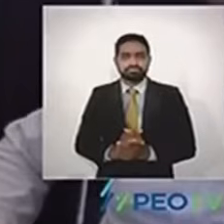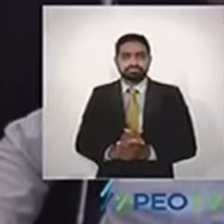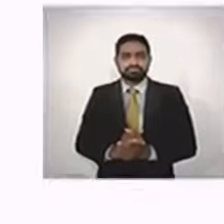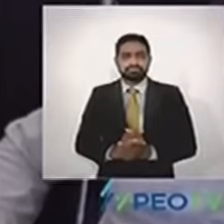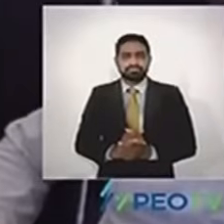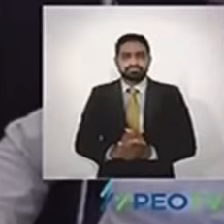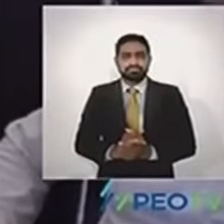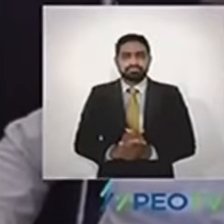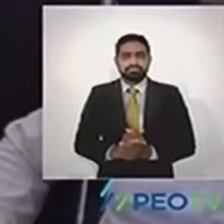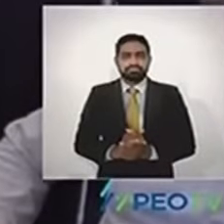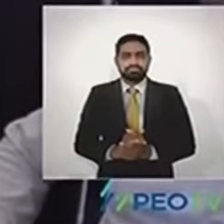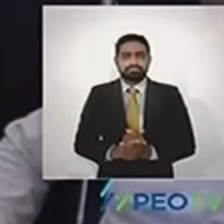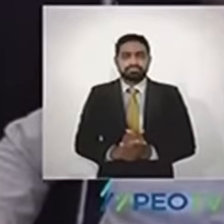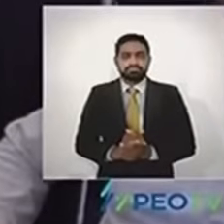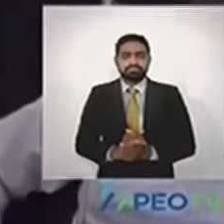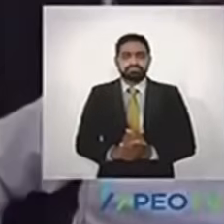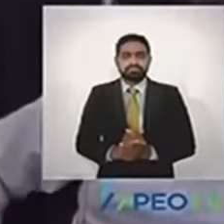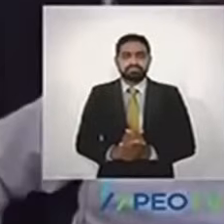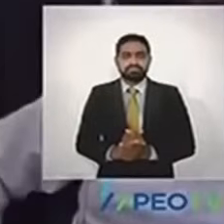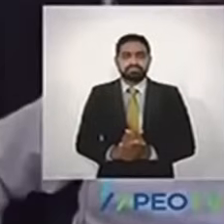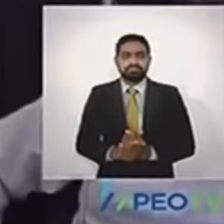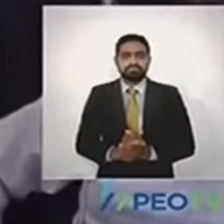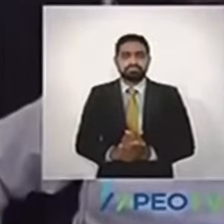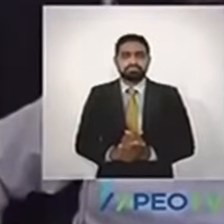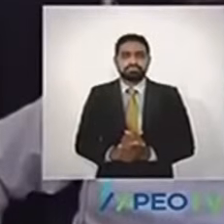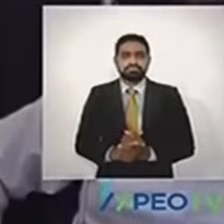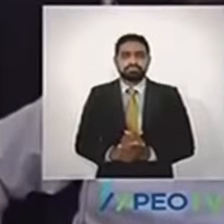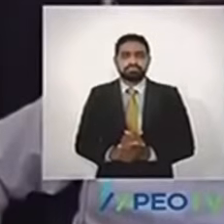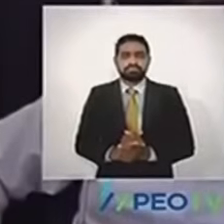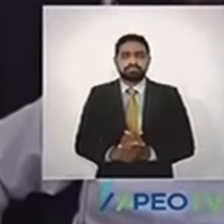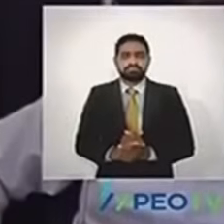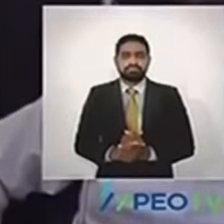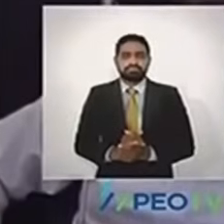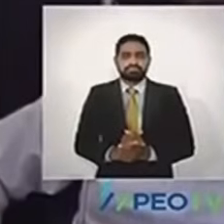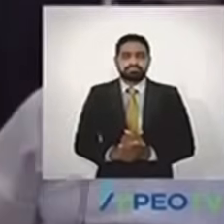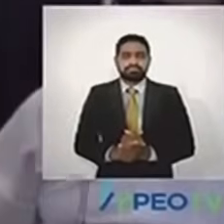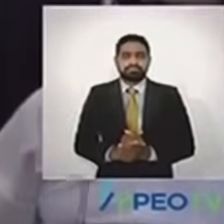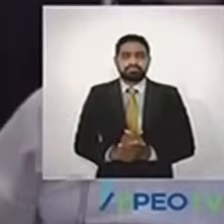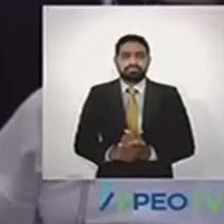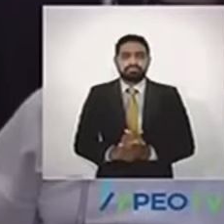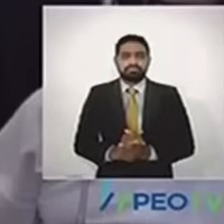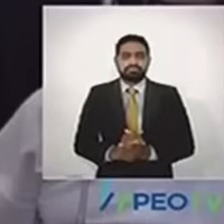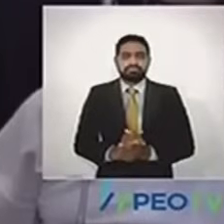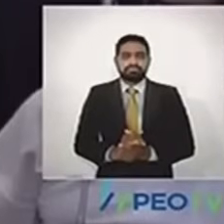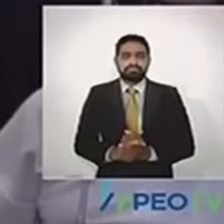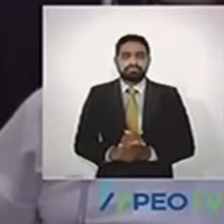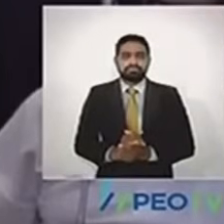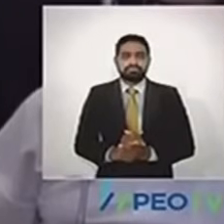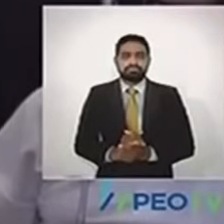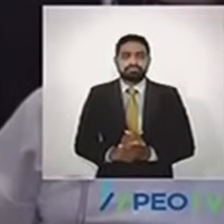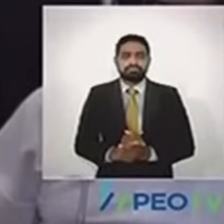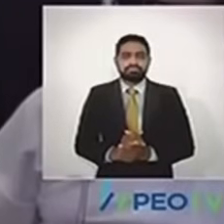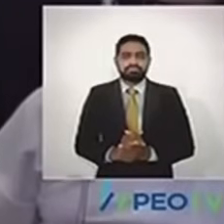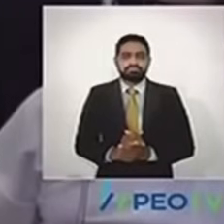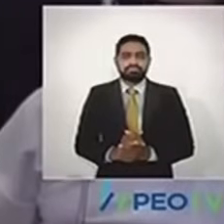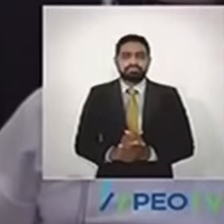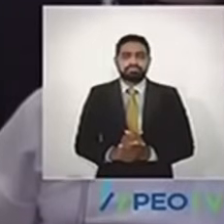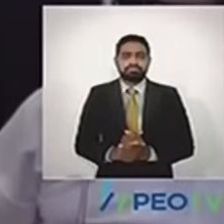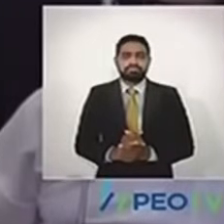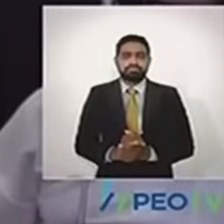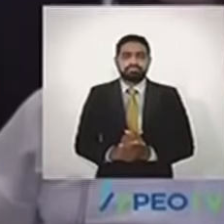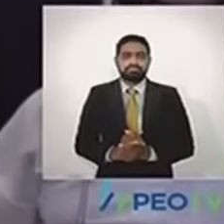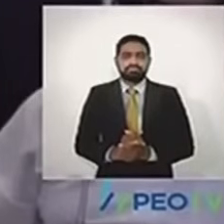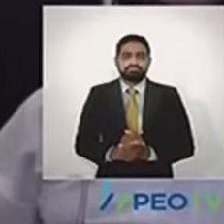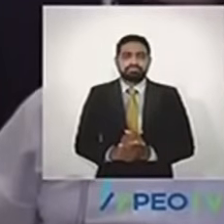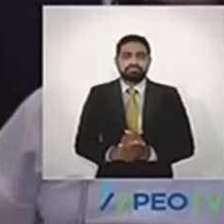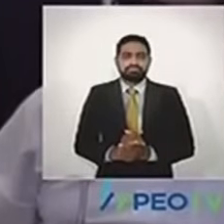මේ වකවානුවේ මොකද ජනාධිපතිතුමාට ඒ චෝදනාව දාලා වෙන්නේ නැහැ. That allegation does not relate to the president. Find